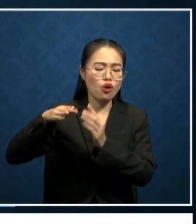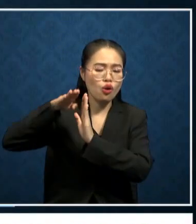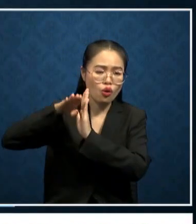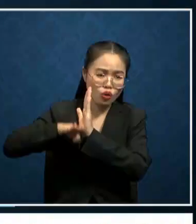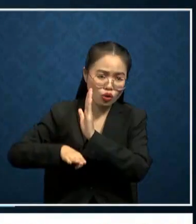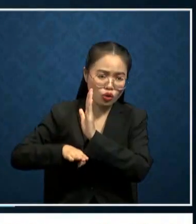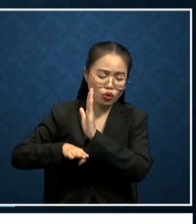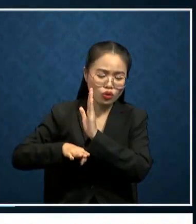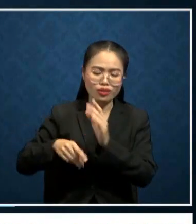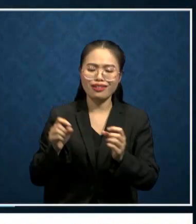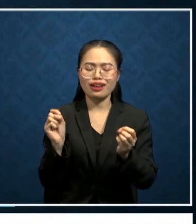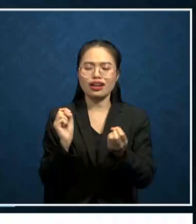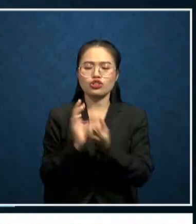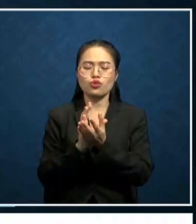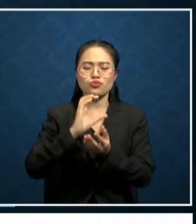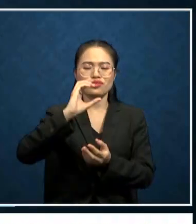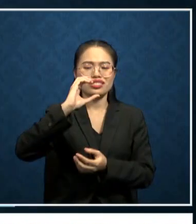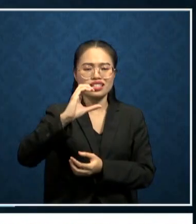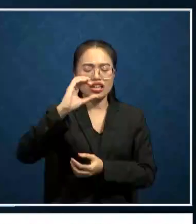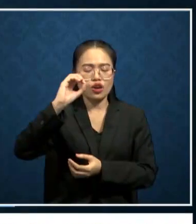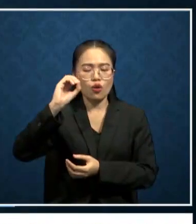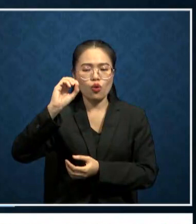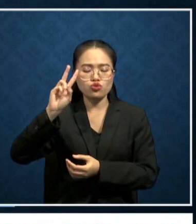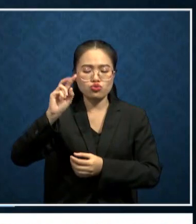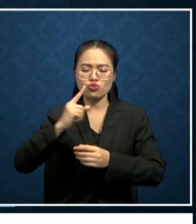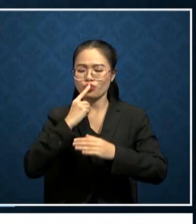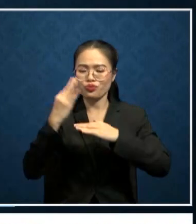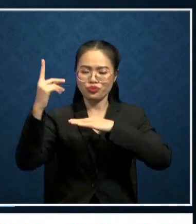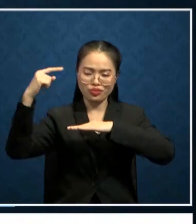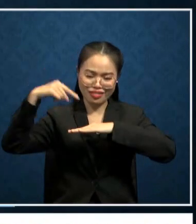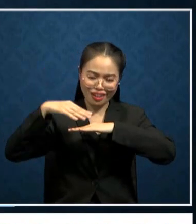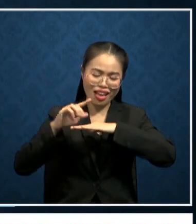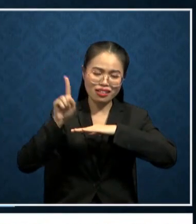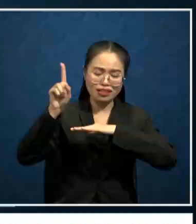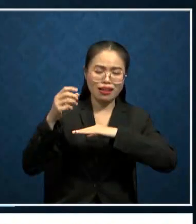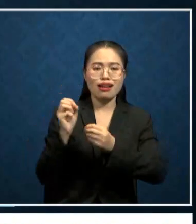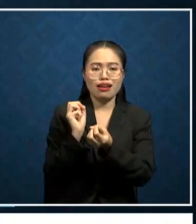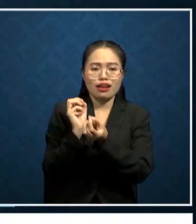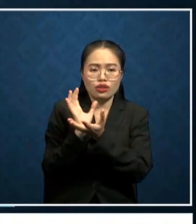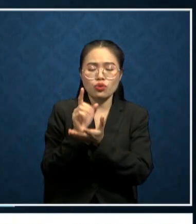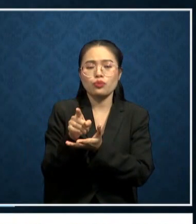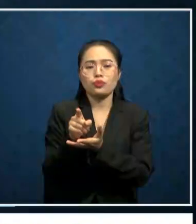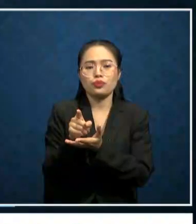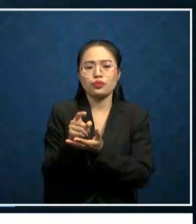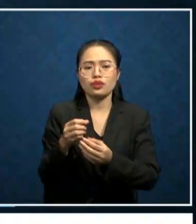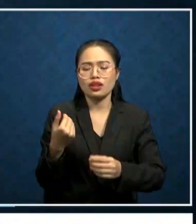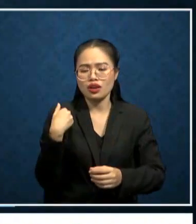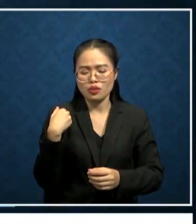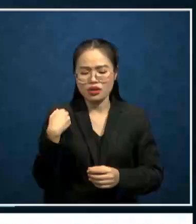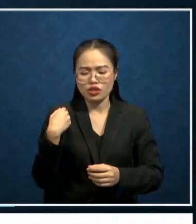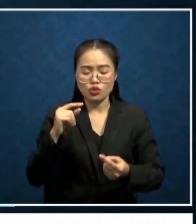คาร์บอนไดออกไซด์มากถึงร้อยละ 30โดยปริมาตรนะครับแต่อย่างไรก็ตามก็มีองค์ประกอบของเอ่อแก๊ส